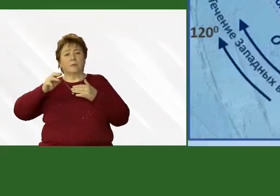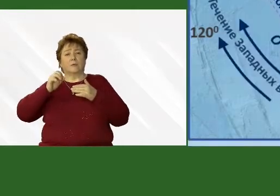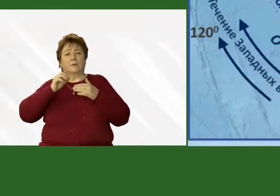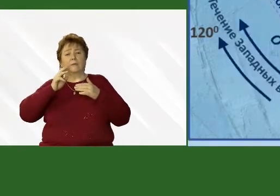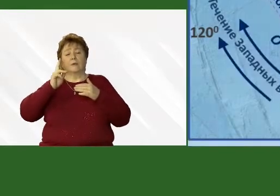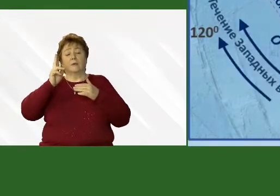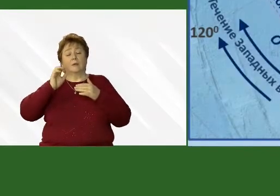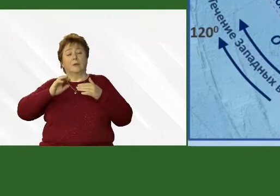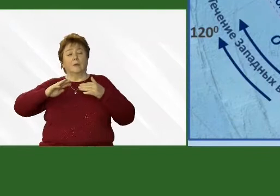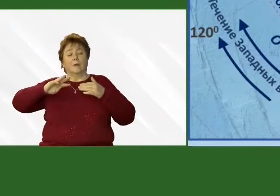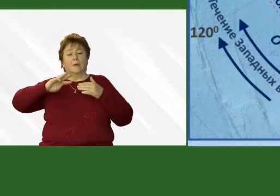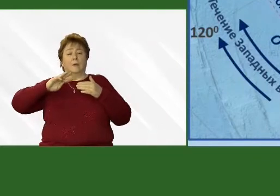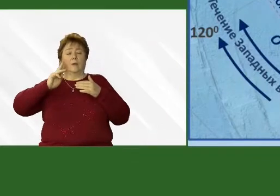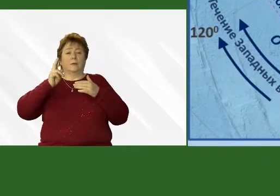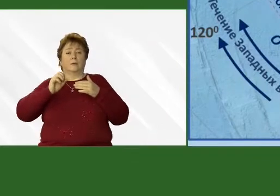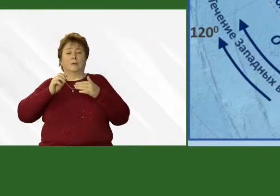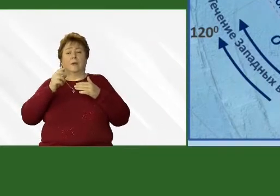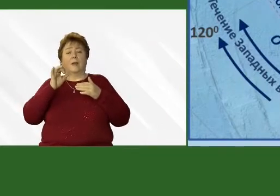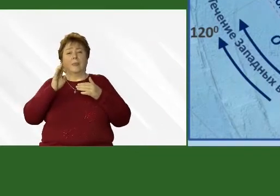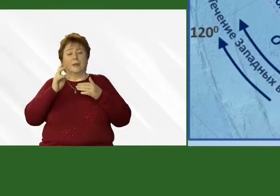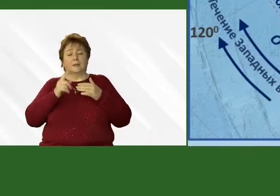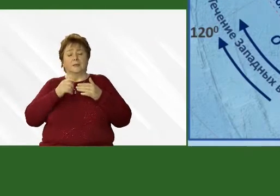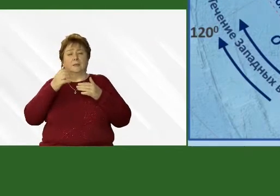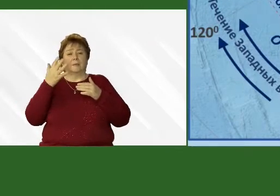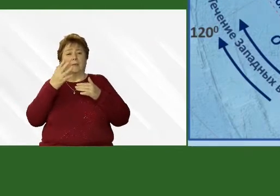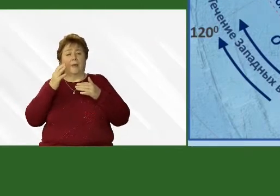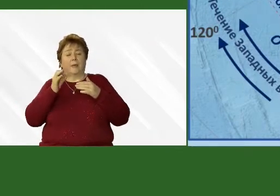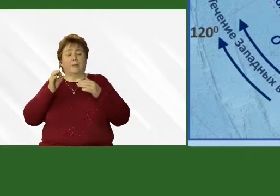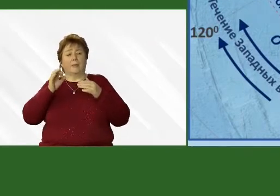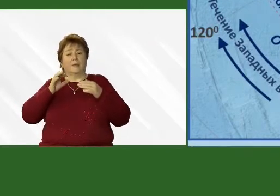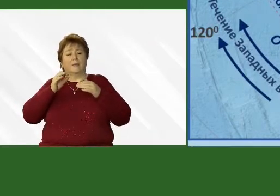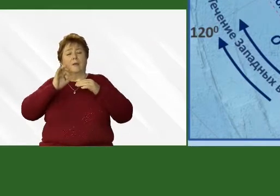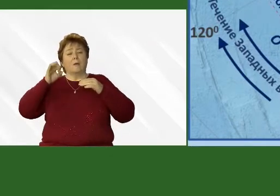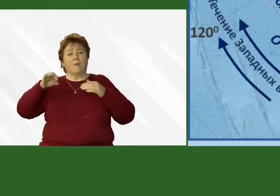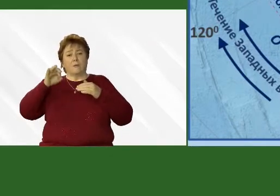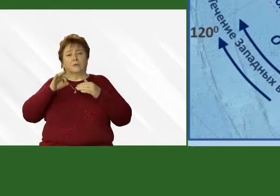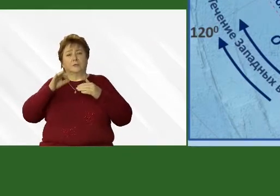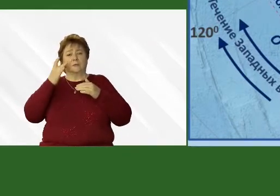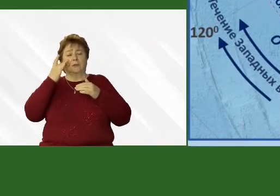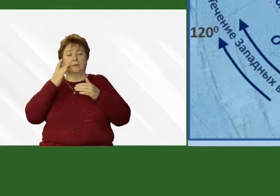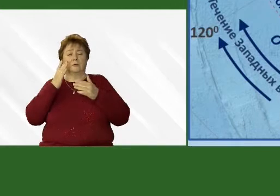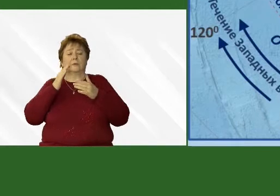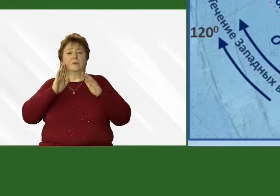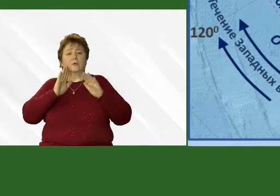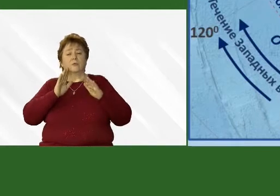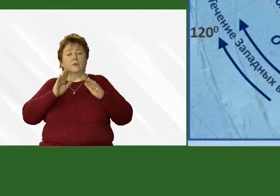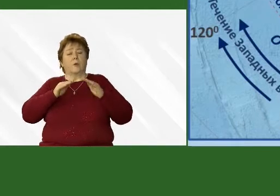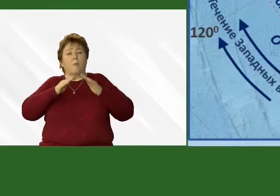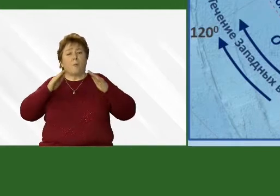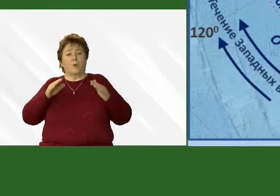километров. Антарктида – пятый по площади материк Земли, превосходящий по размерам только